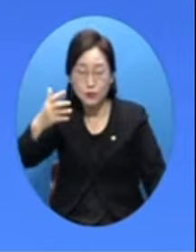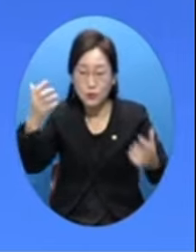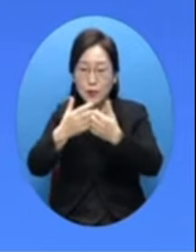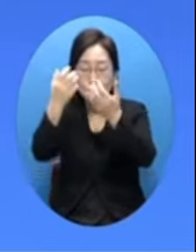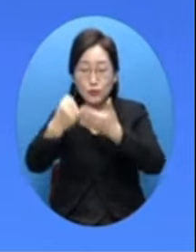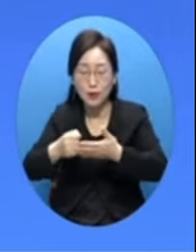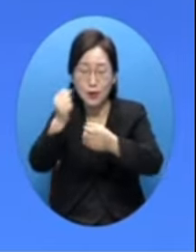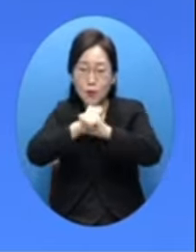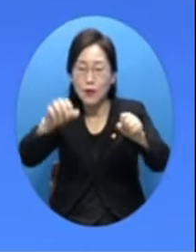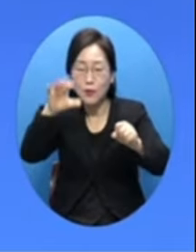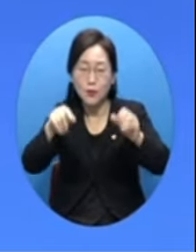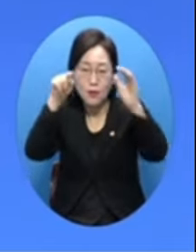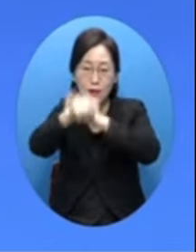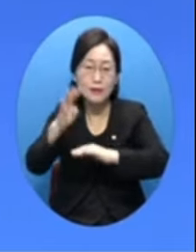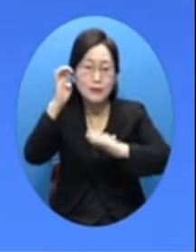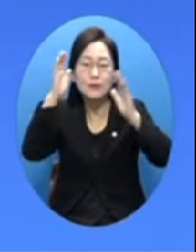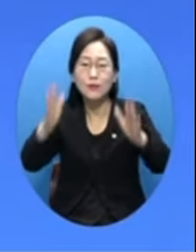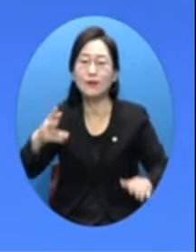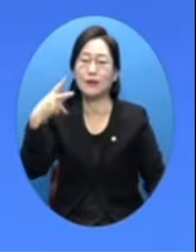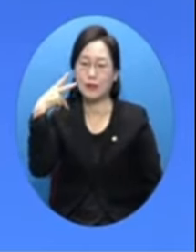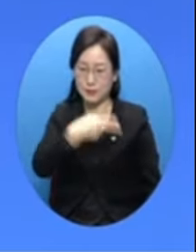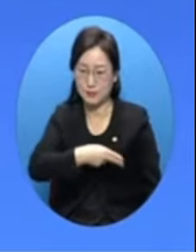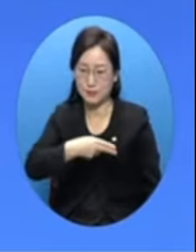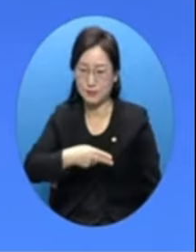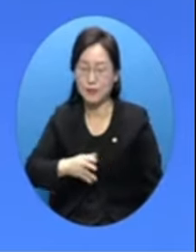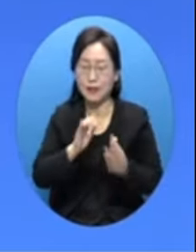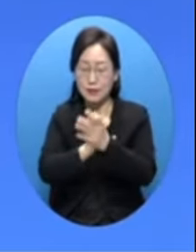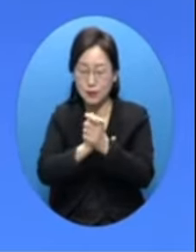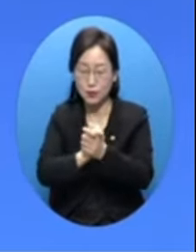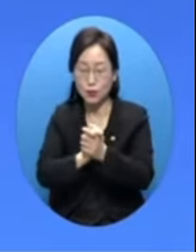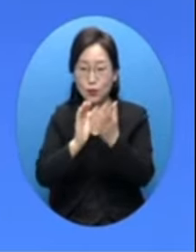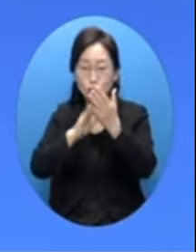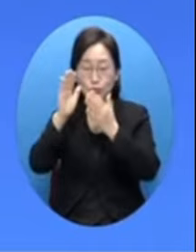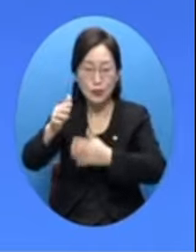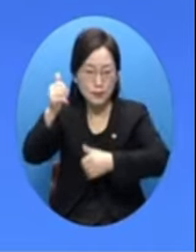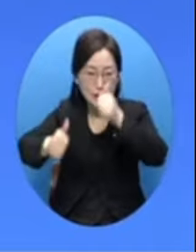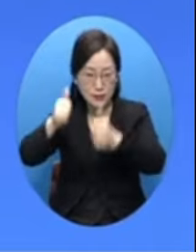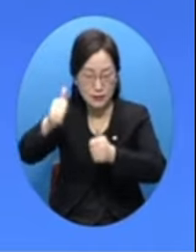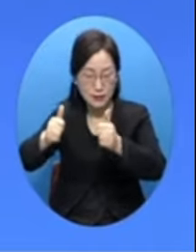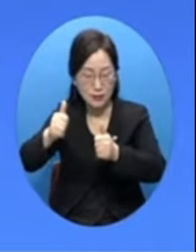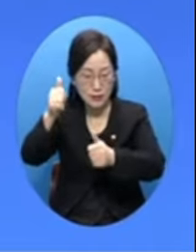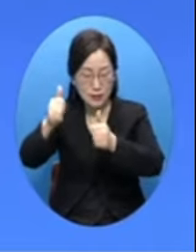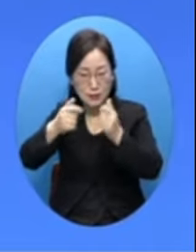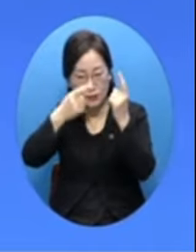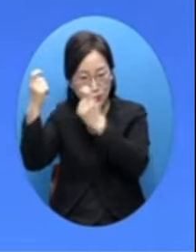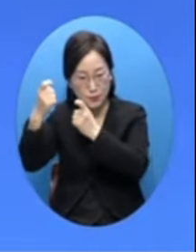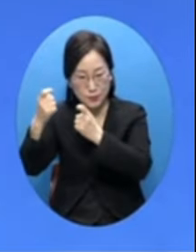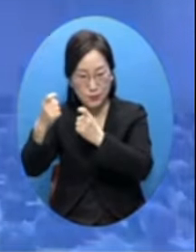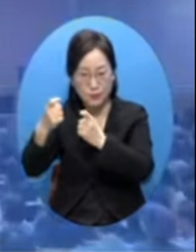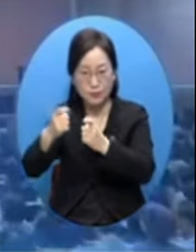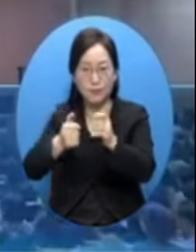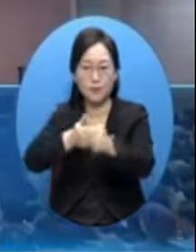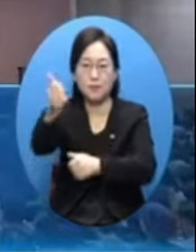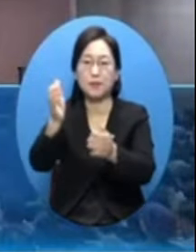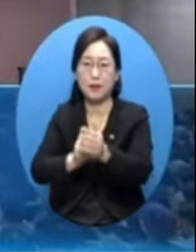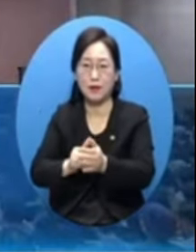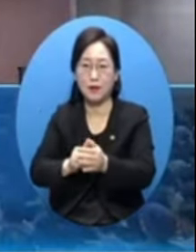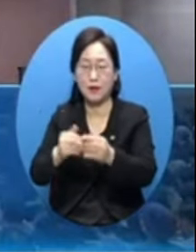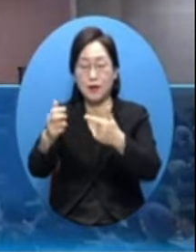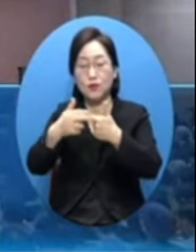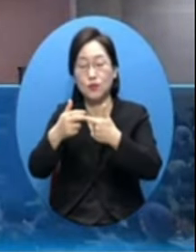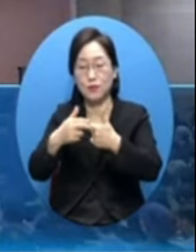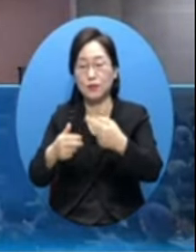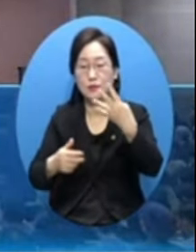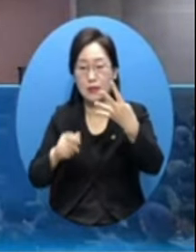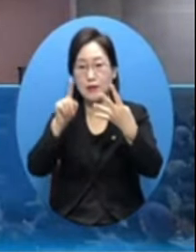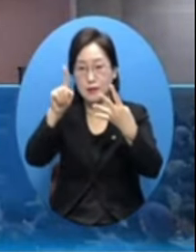40일 동안 금식으로 금식하시고 기도하시고 마귀의 시험을 물리치셨습니다 누가복음 4장 1절 2절 13절을